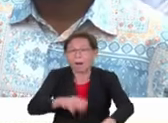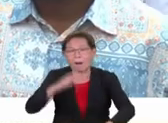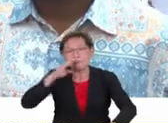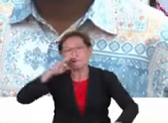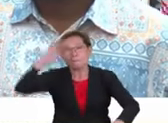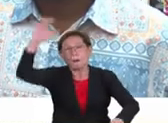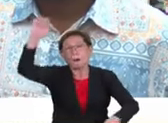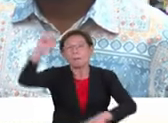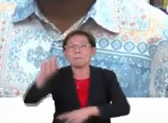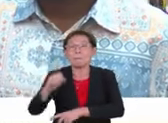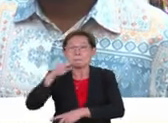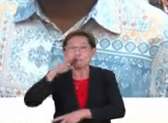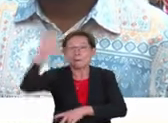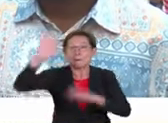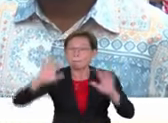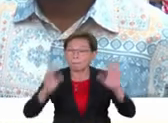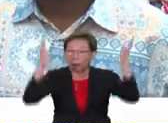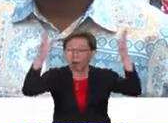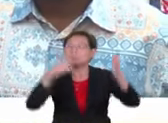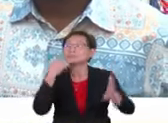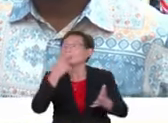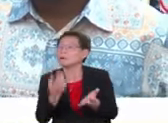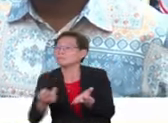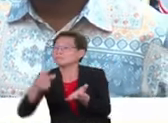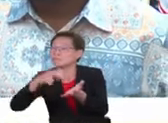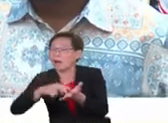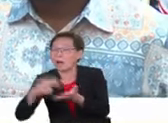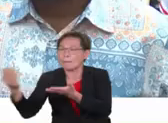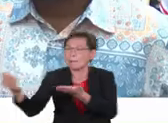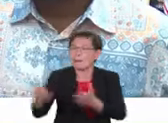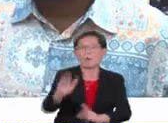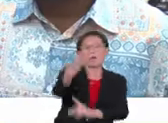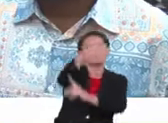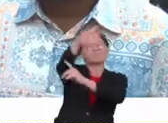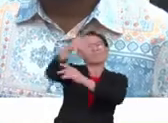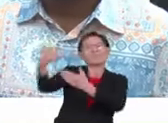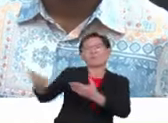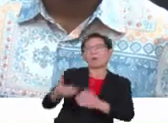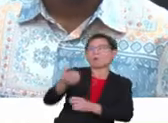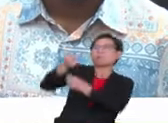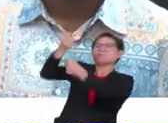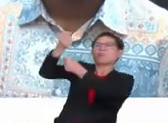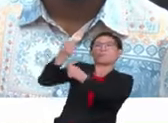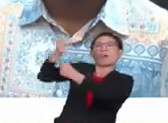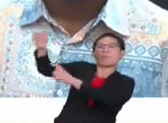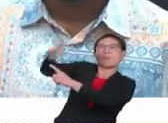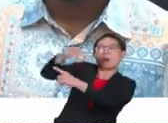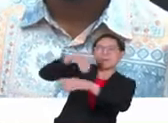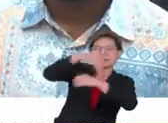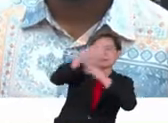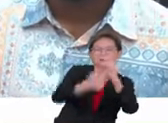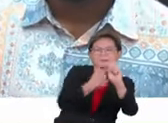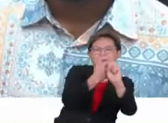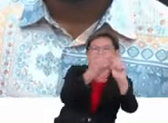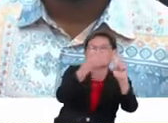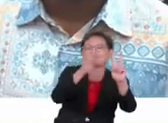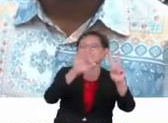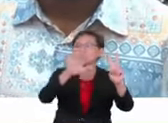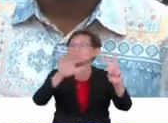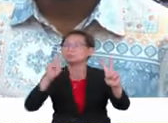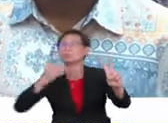merias ini ialah salah seorang daripadanya ialah pembawa panji-panji kemerdekaan pada tahun